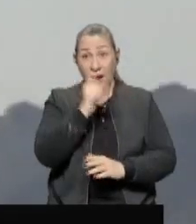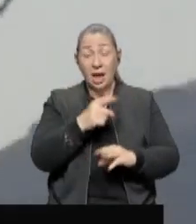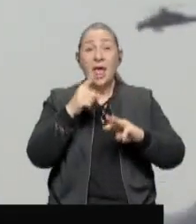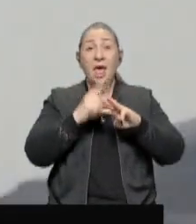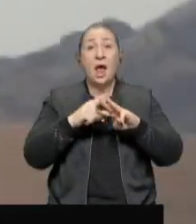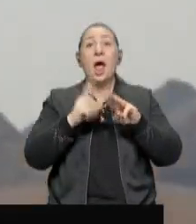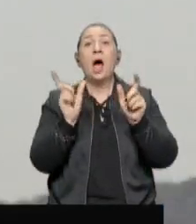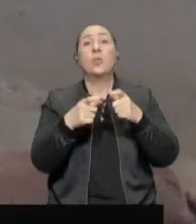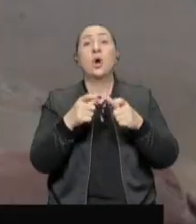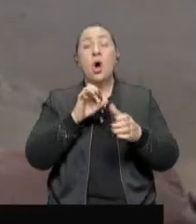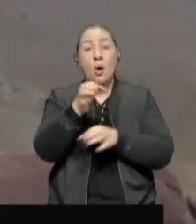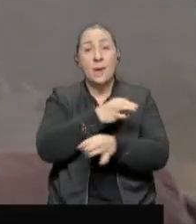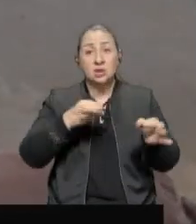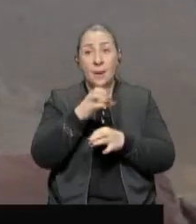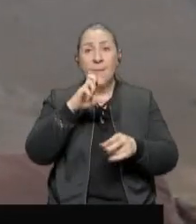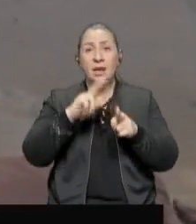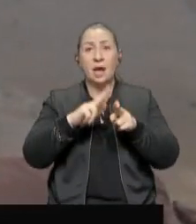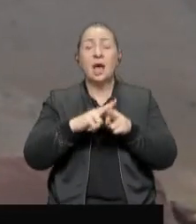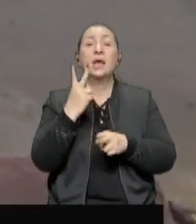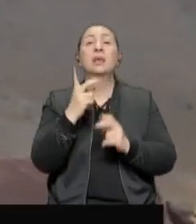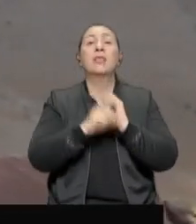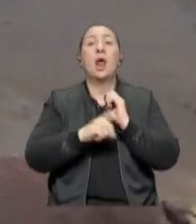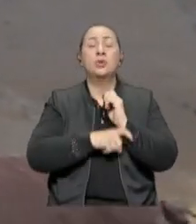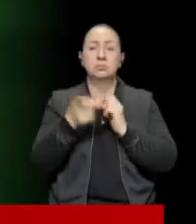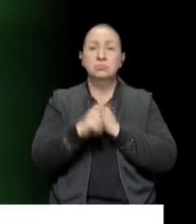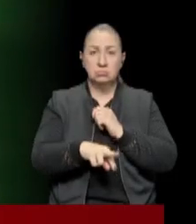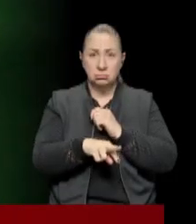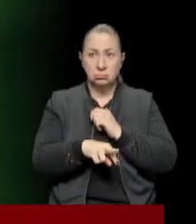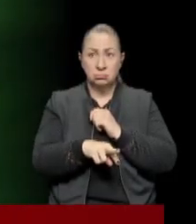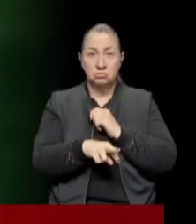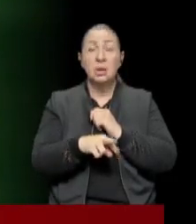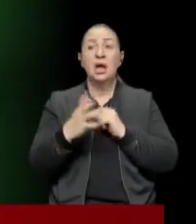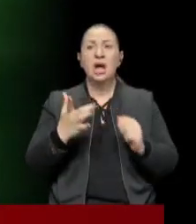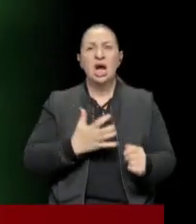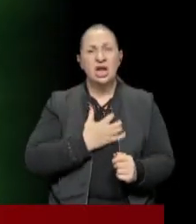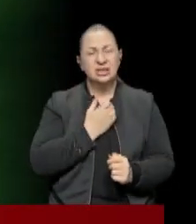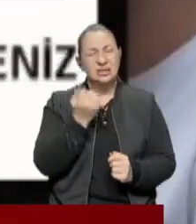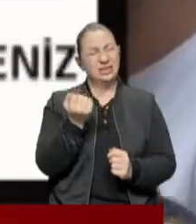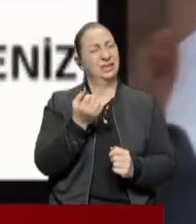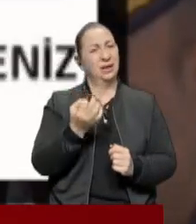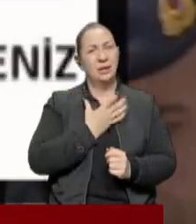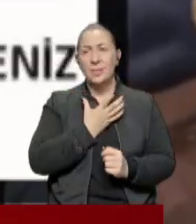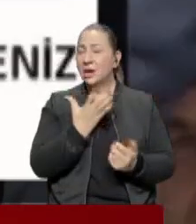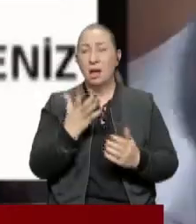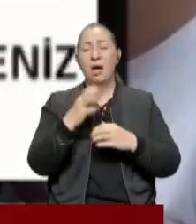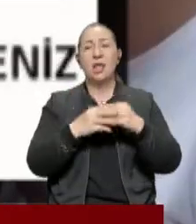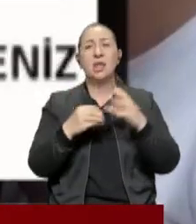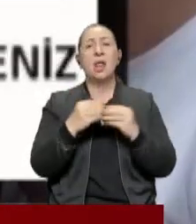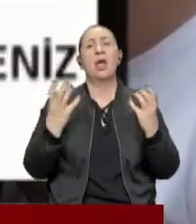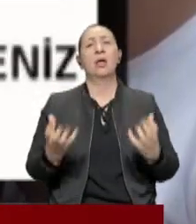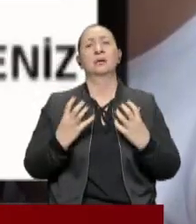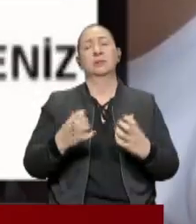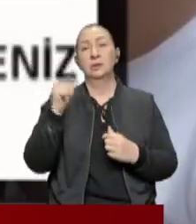Eren Abluka operasyonunda PKK'lı iki terörist daha etkisiz hale getirildi. Acı haberse en çok Adana'yı yaktı bu